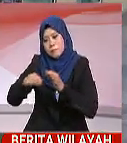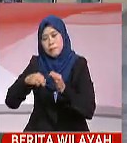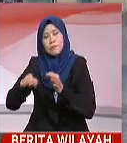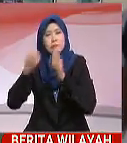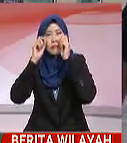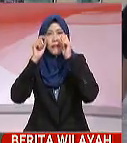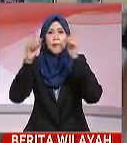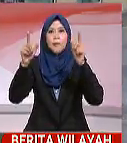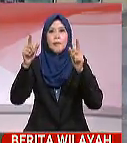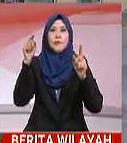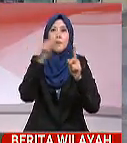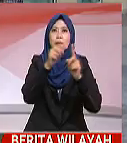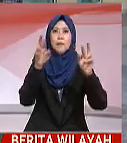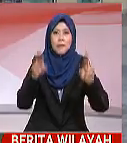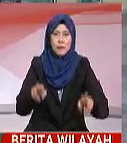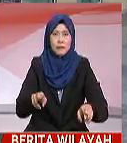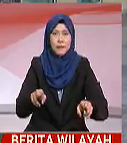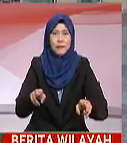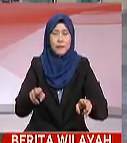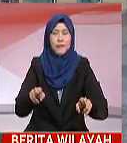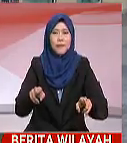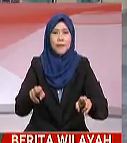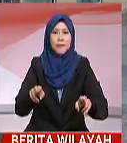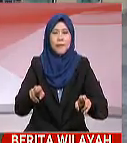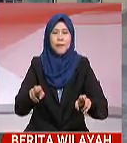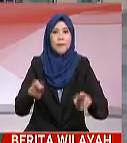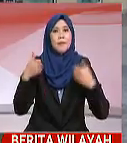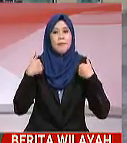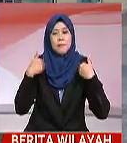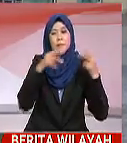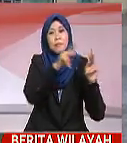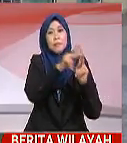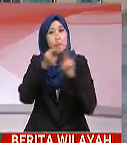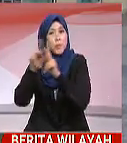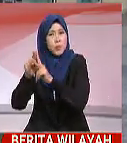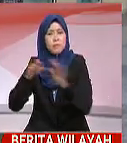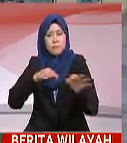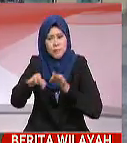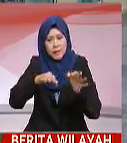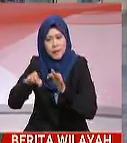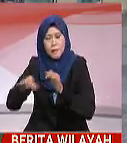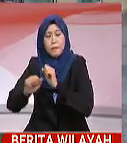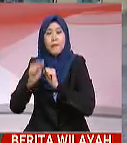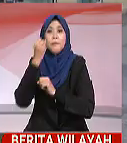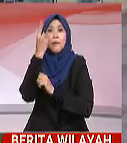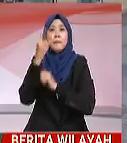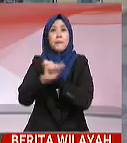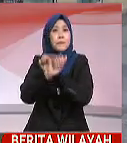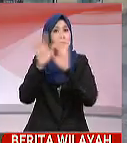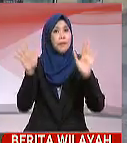kepada rakyat kita khususnya yang berada di luar bandar untuk faham jelas